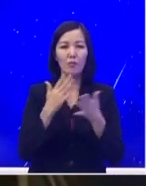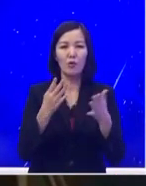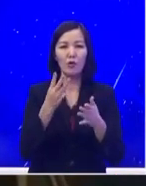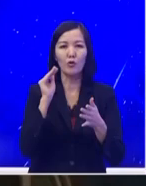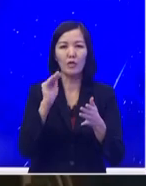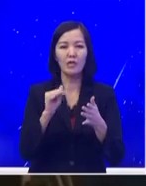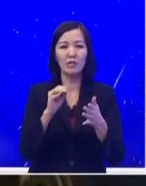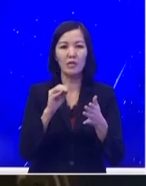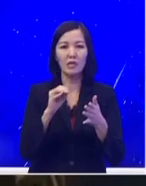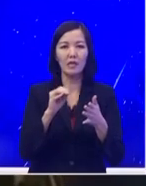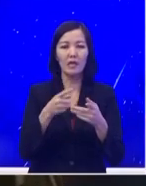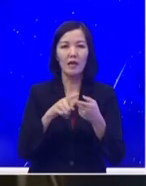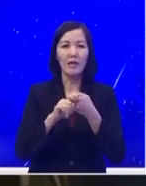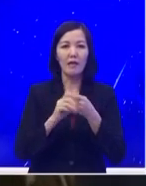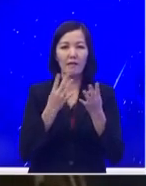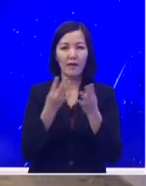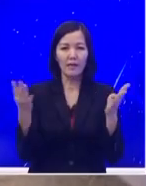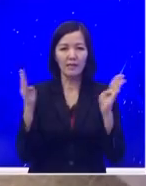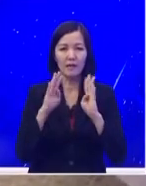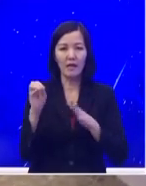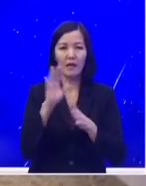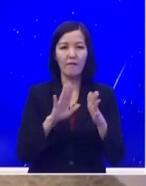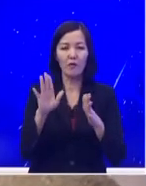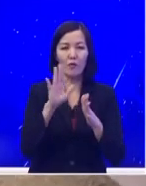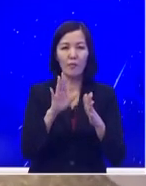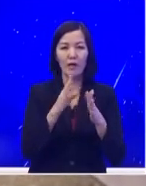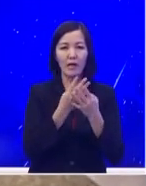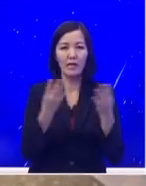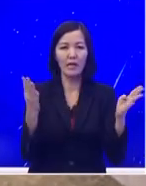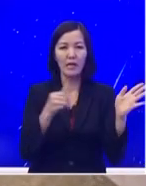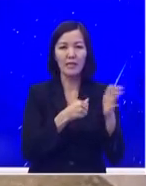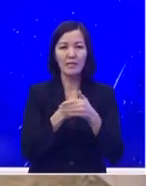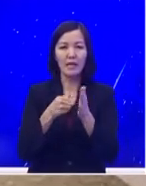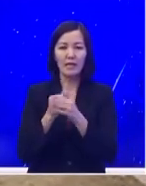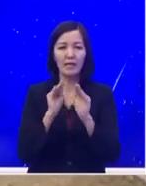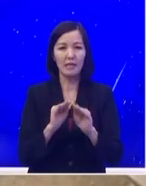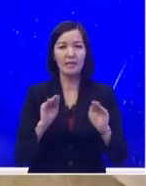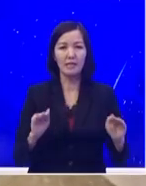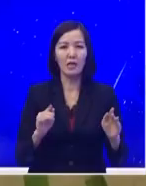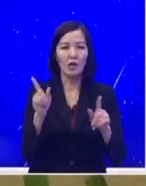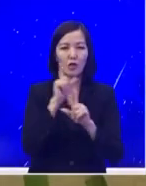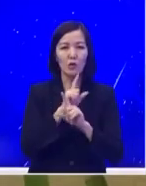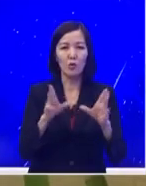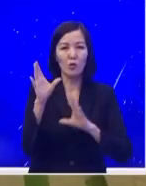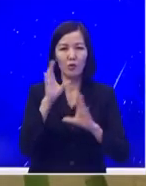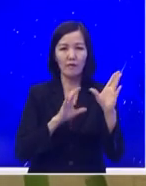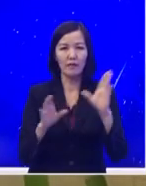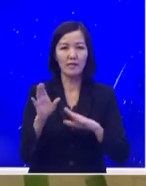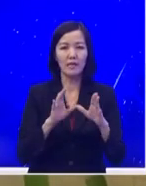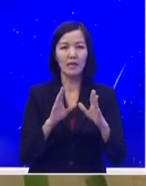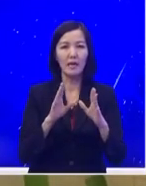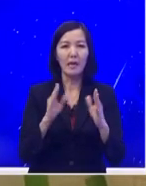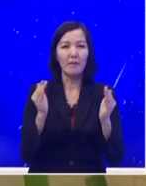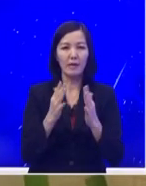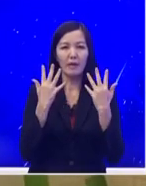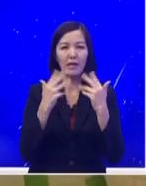инфицированных. Почти во всех странах Европы введены карантинные меры. Закрыты все ясли, детские сады, школы и университеты.